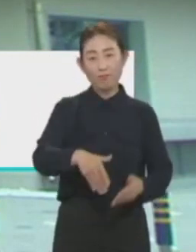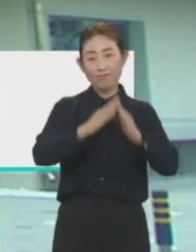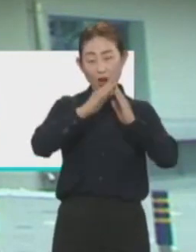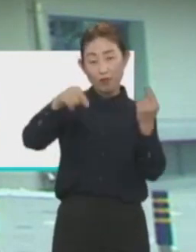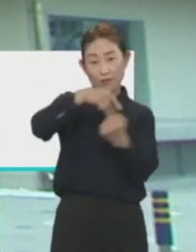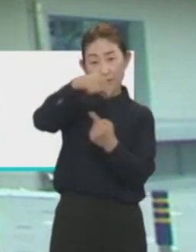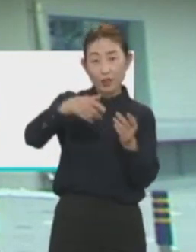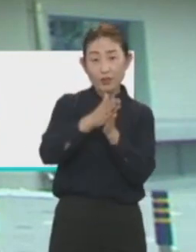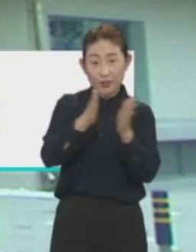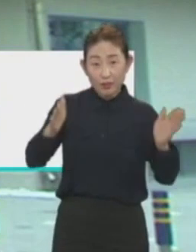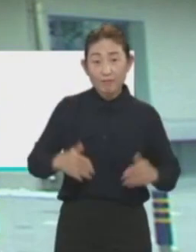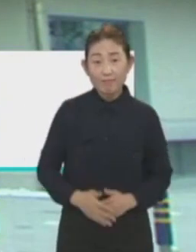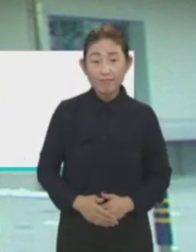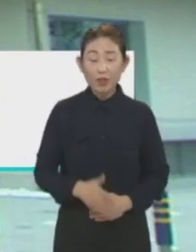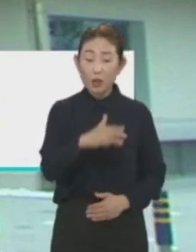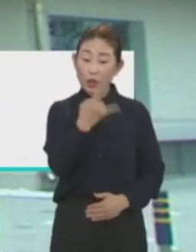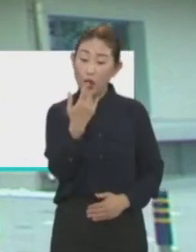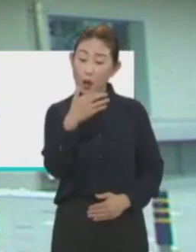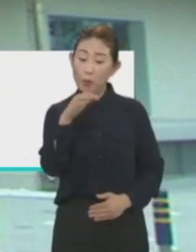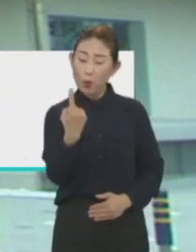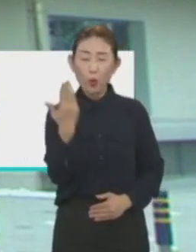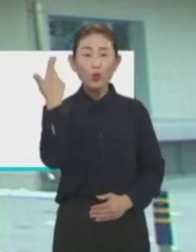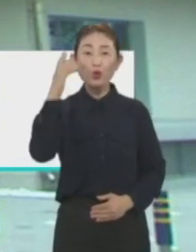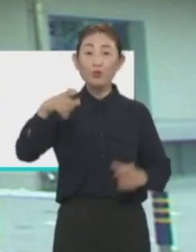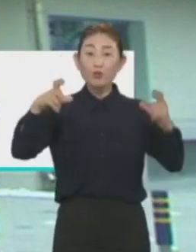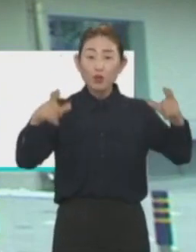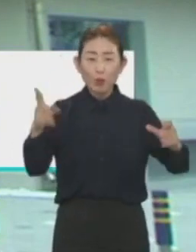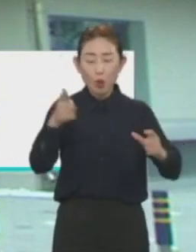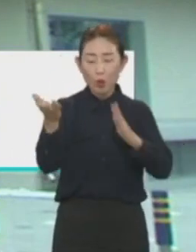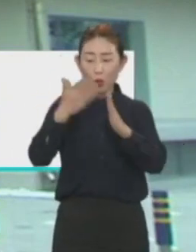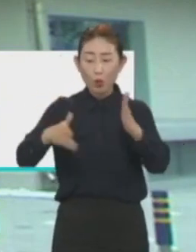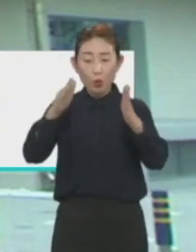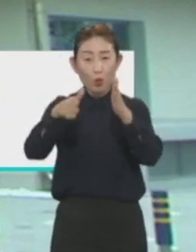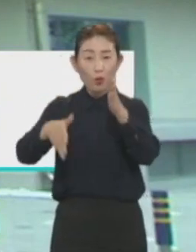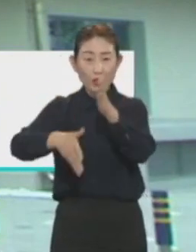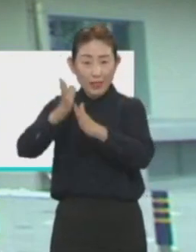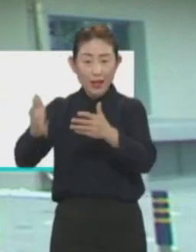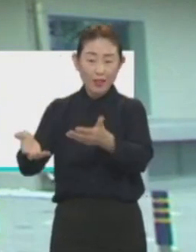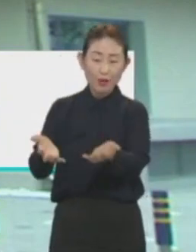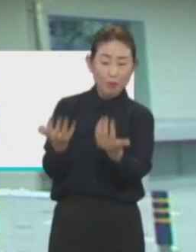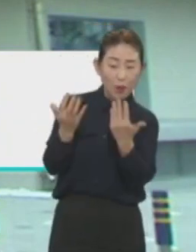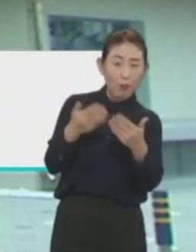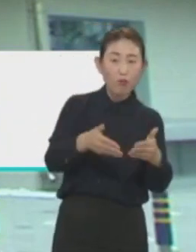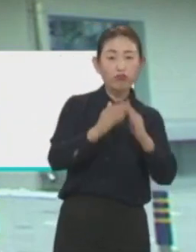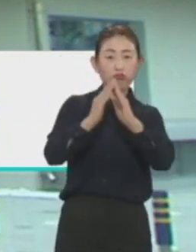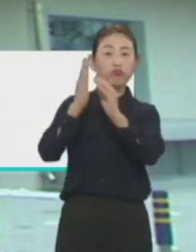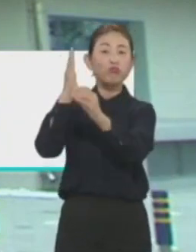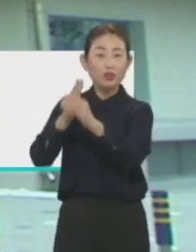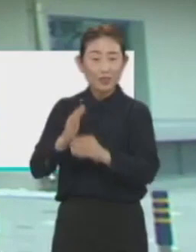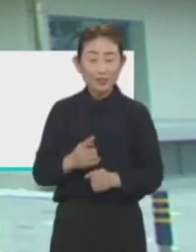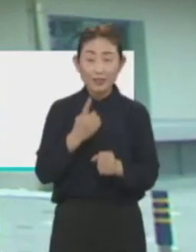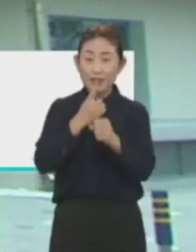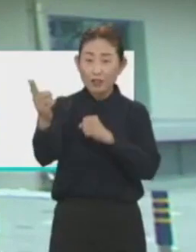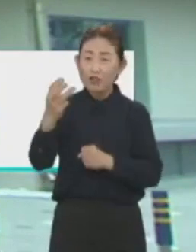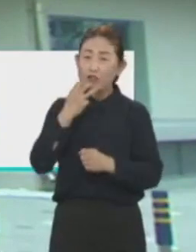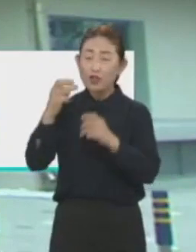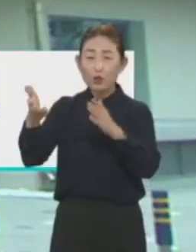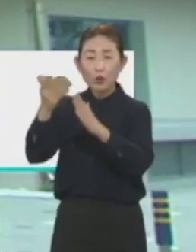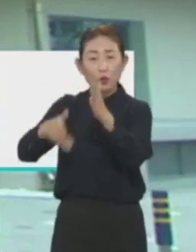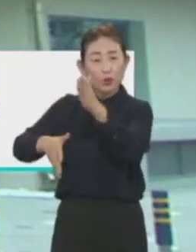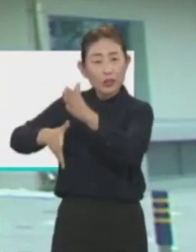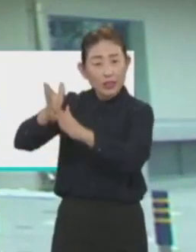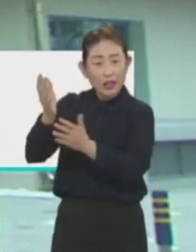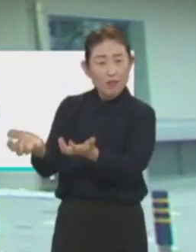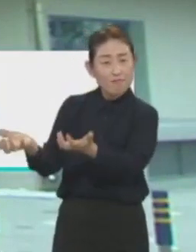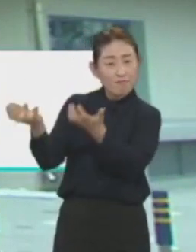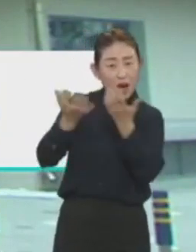들어갔습니다. 내포 신도시를 중심으로 최근 공공기관 유치가 속속 이루어지고 있는데 내년 수도권